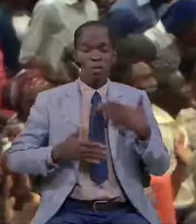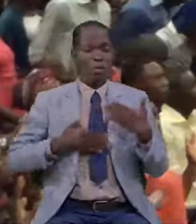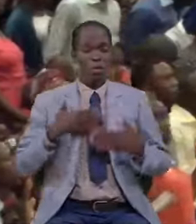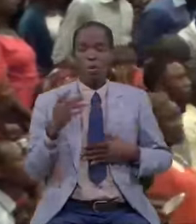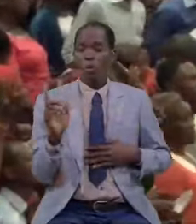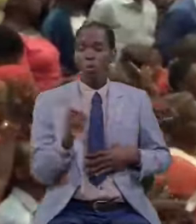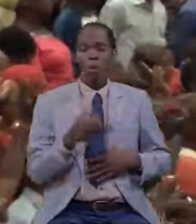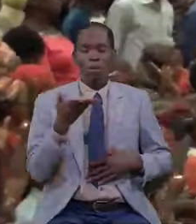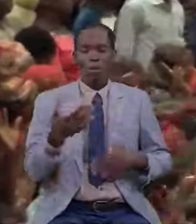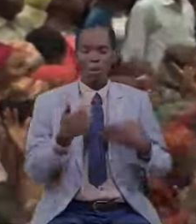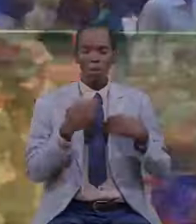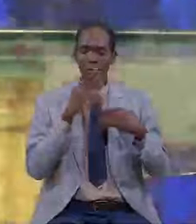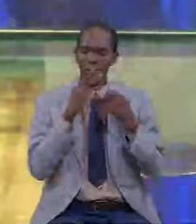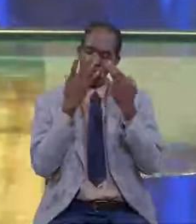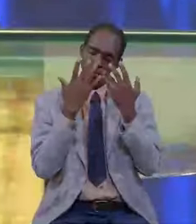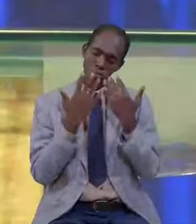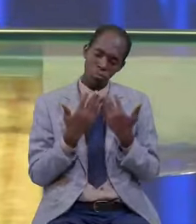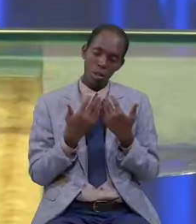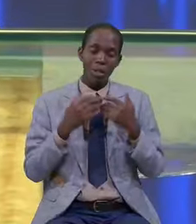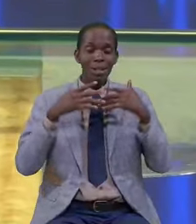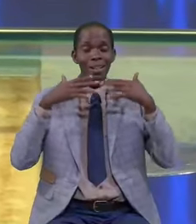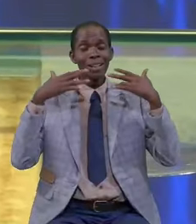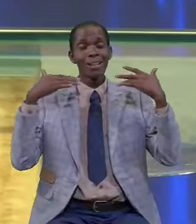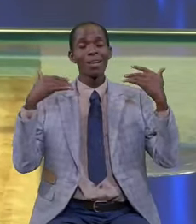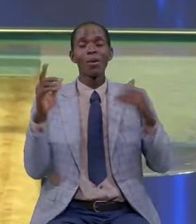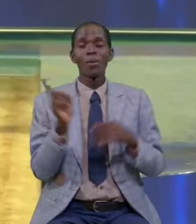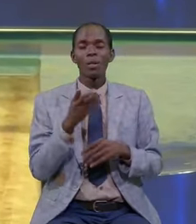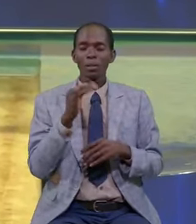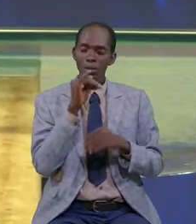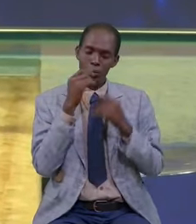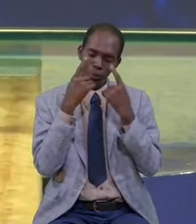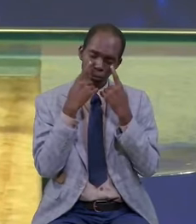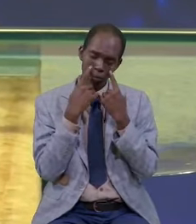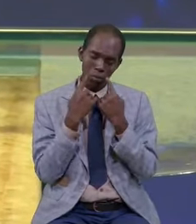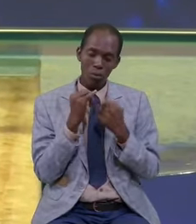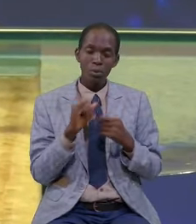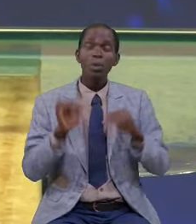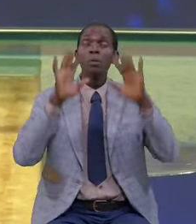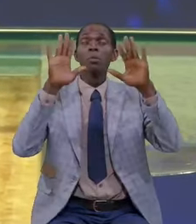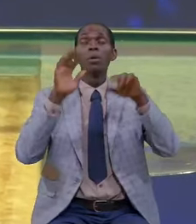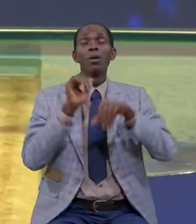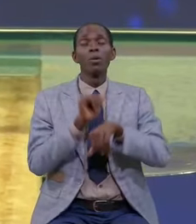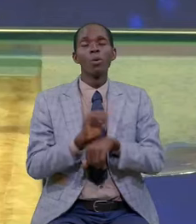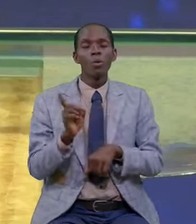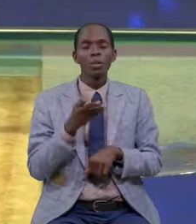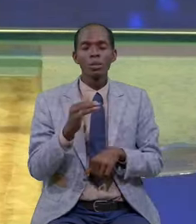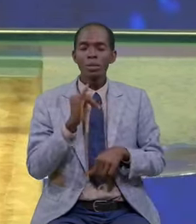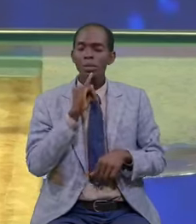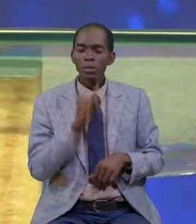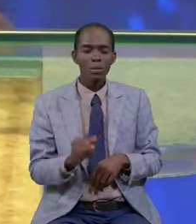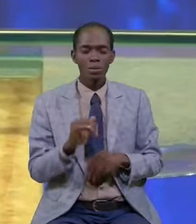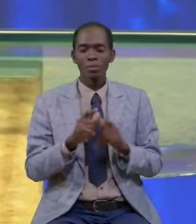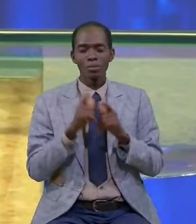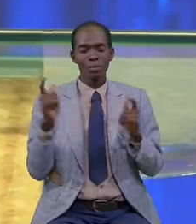la tristesse, le sourire, le rire là où il y a les larmes, les miracles là où il y a la misère. Nous